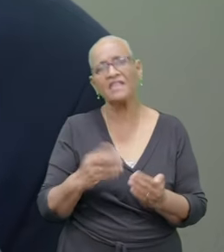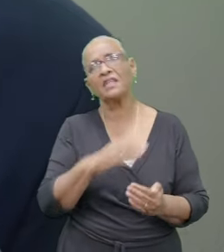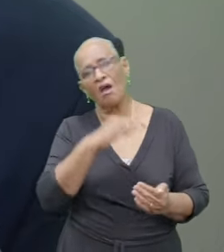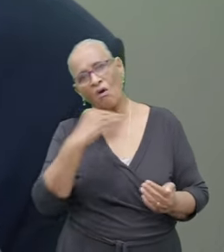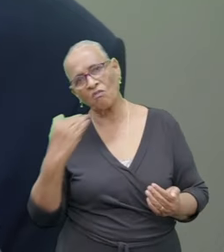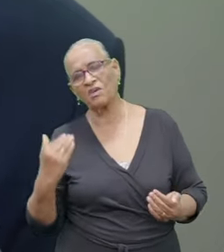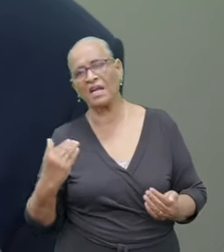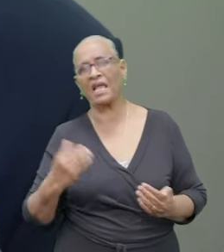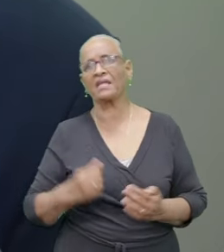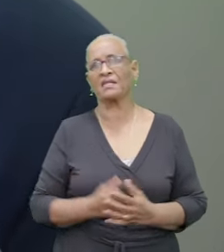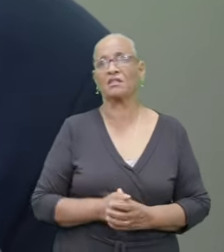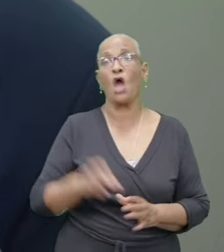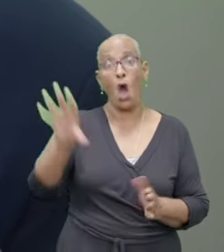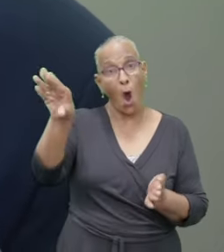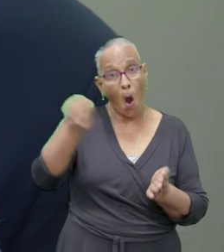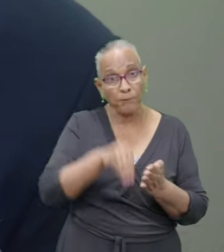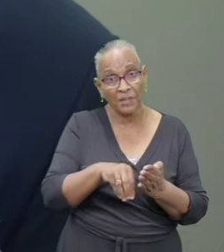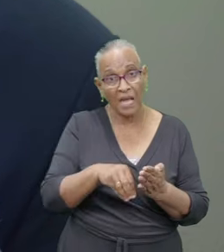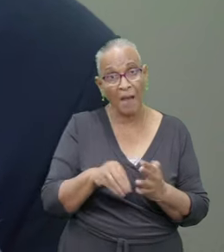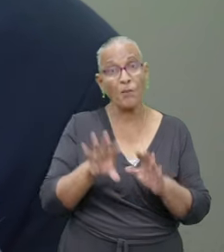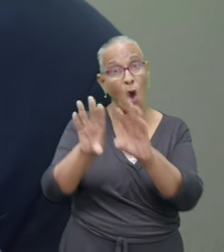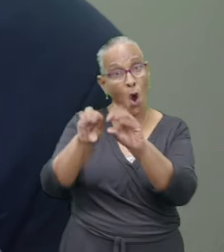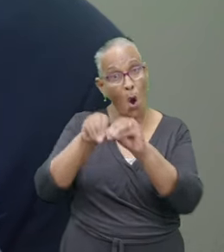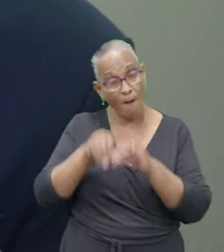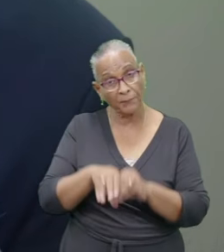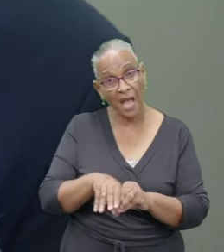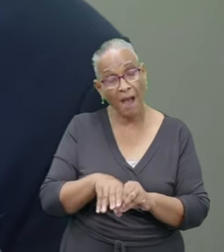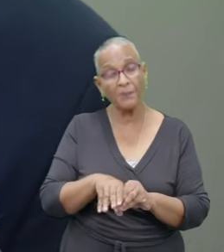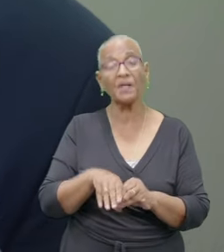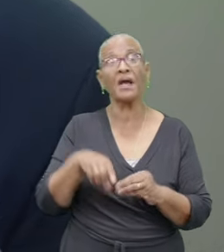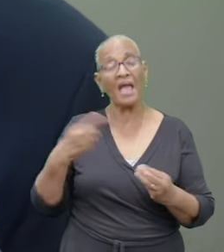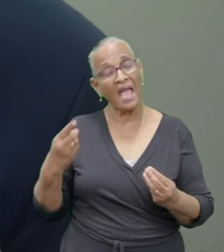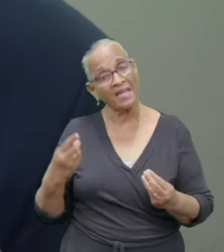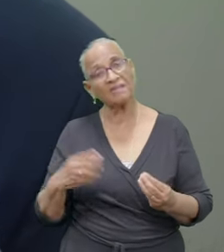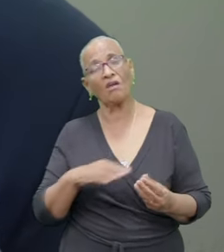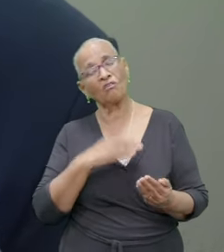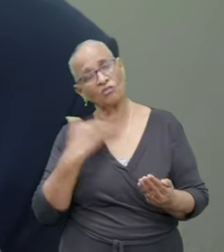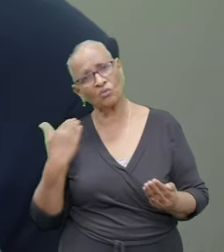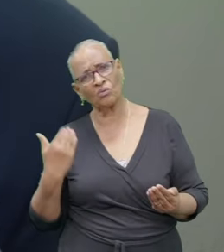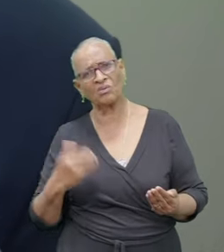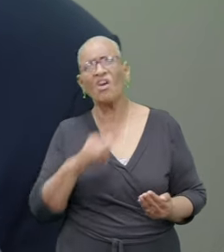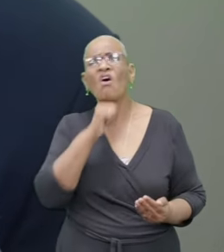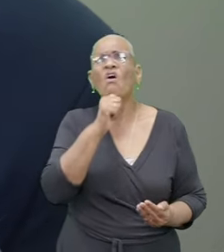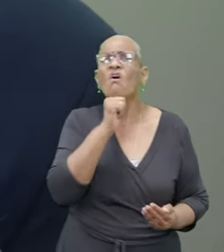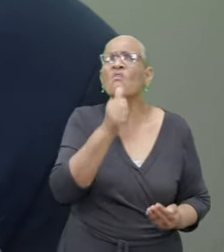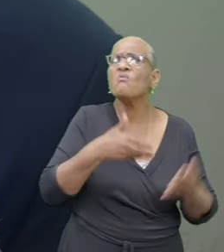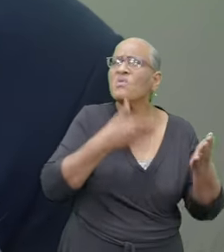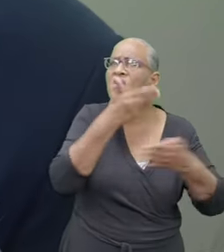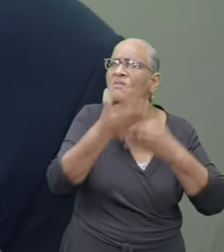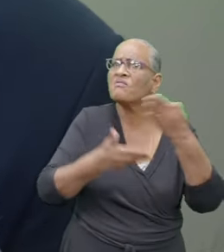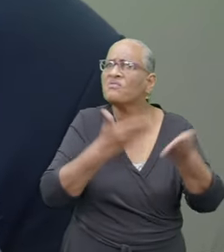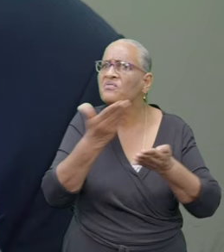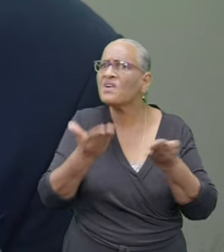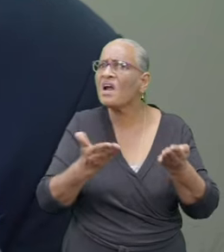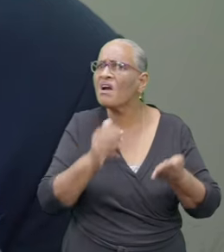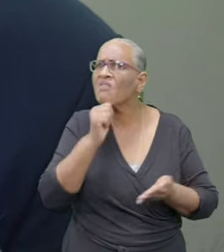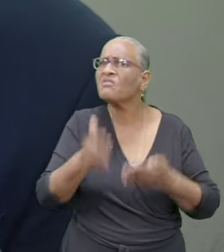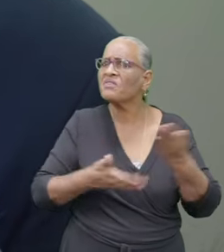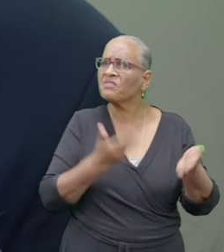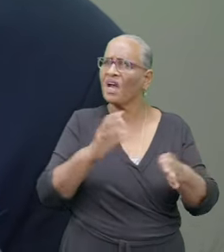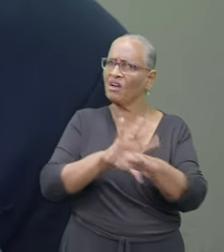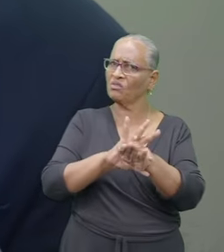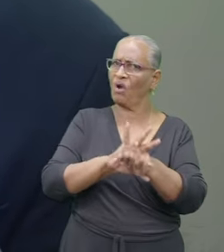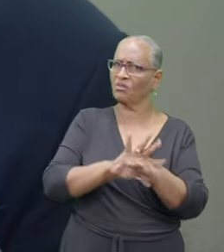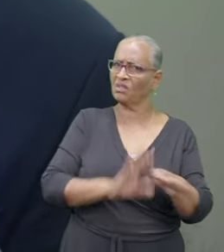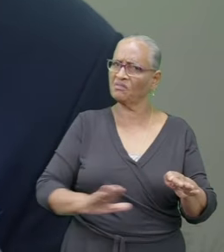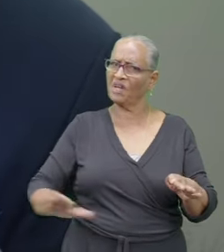uitspraak ga doen over de medisch inhoudelijke cases. Dat heb ik net gezegd. De kinderartsen, nee, ook